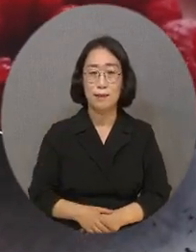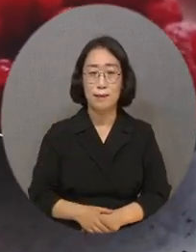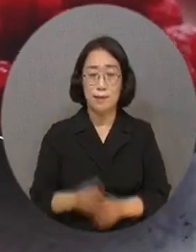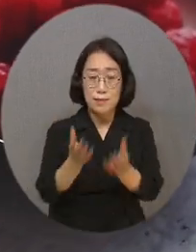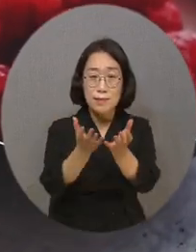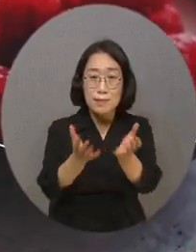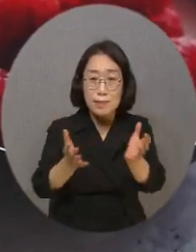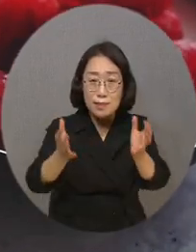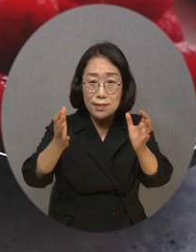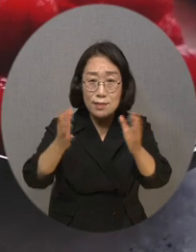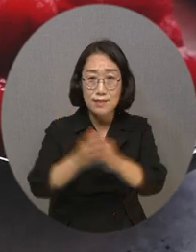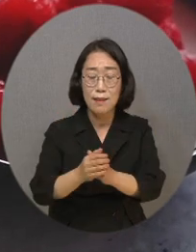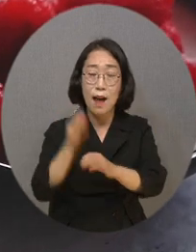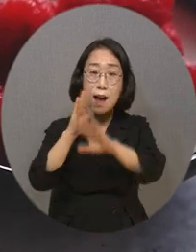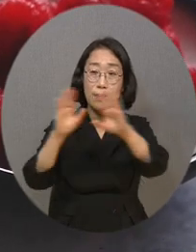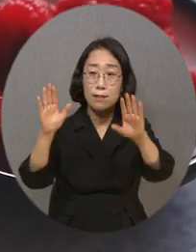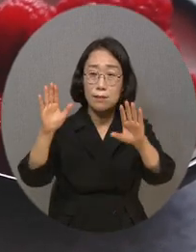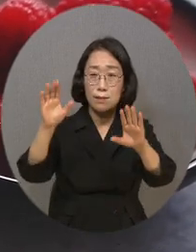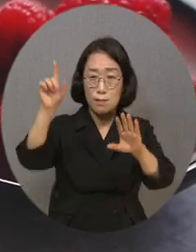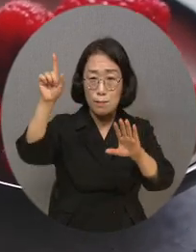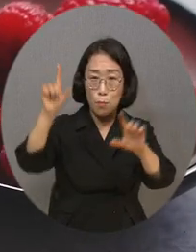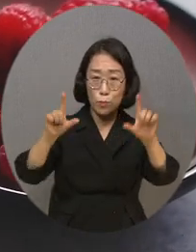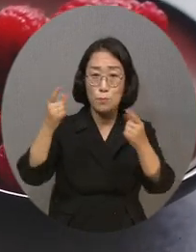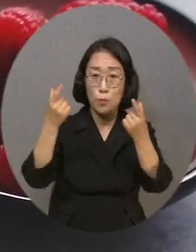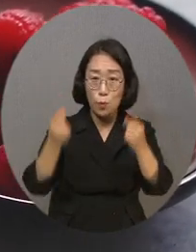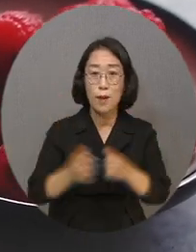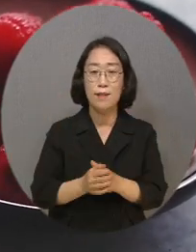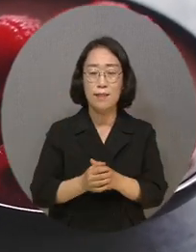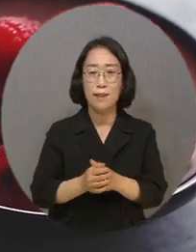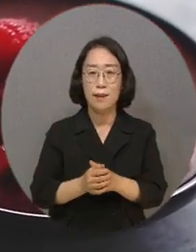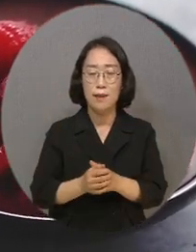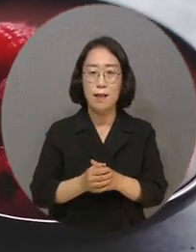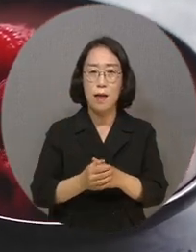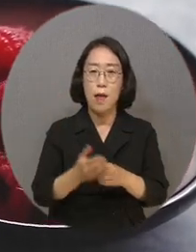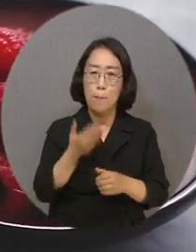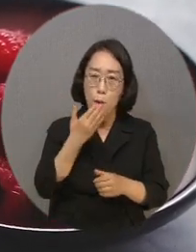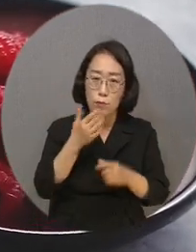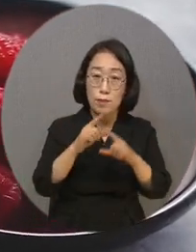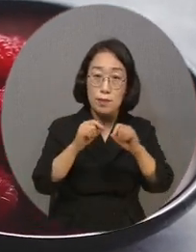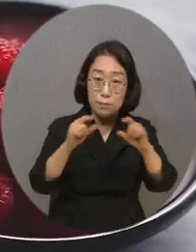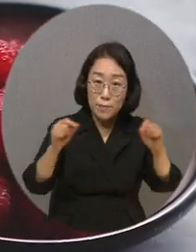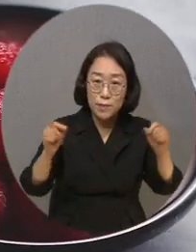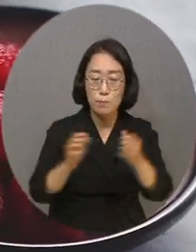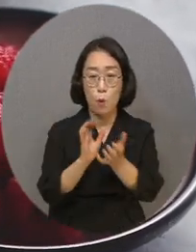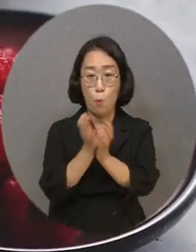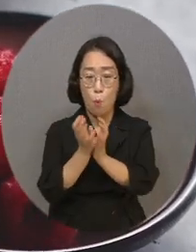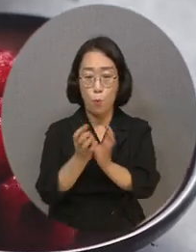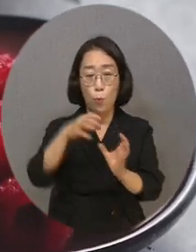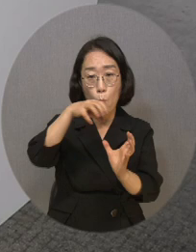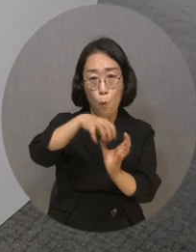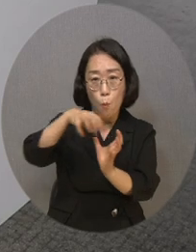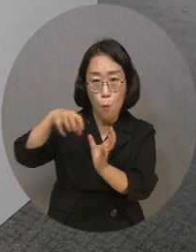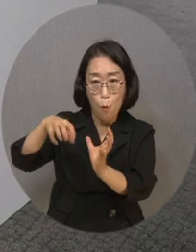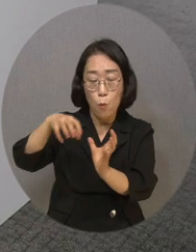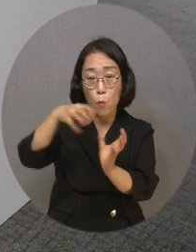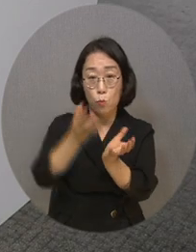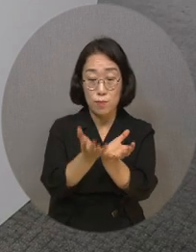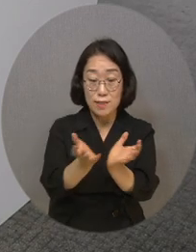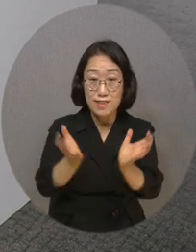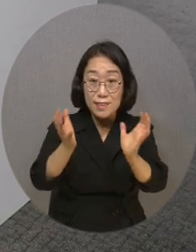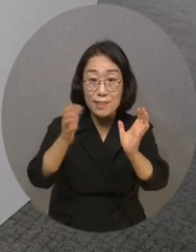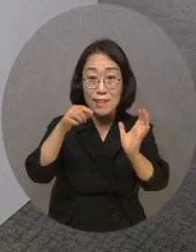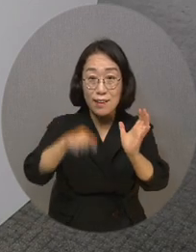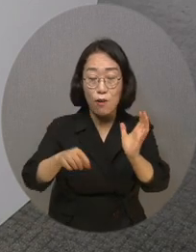도자기는 소우주라 하며 생명을 가진 창조물로 음식과 꽃이 마지막에 머무르는 곳으로 도자기